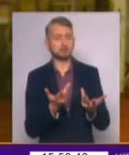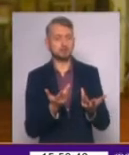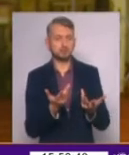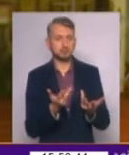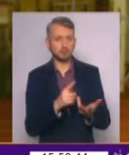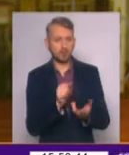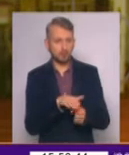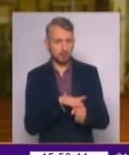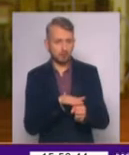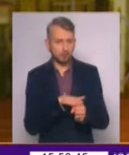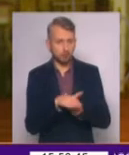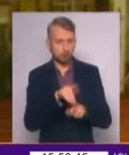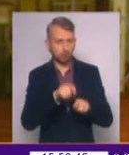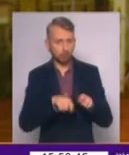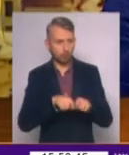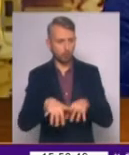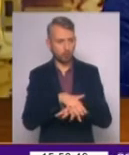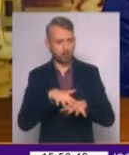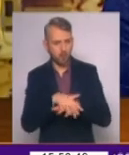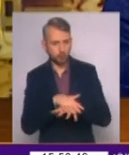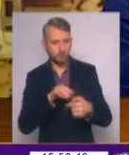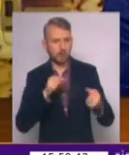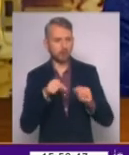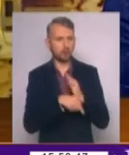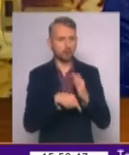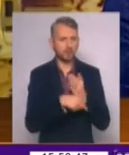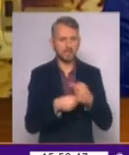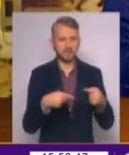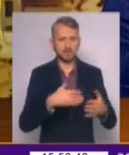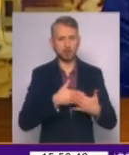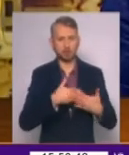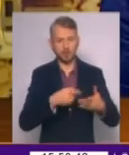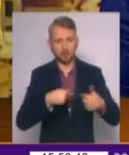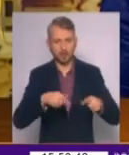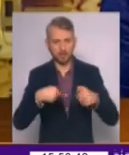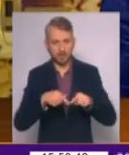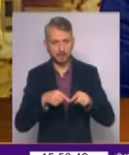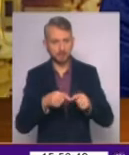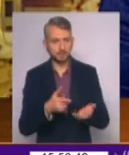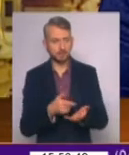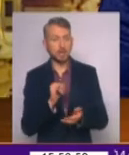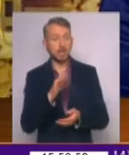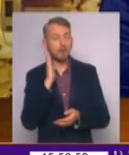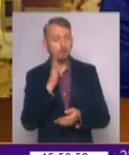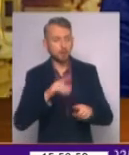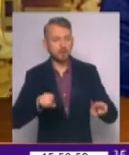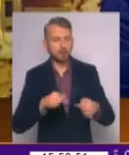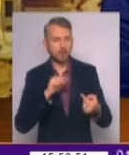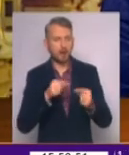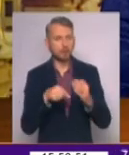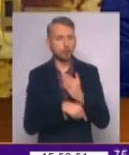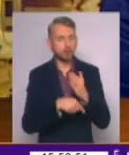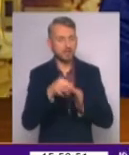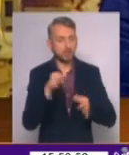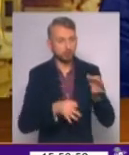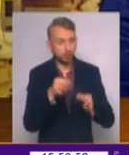за повного контролю громадськості, антикорупційних різних громадських організацій, і буде створений антикорупційний суд,